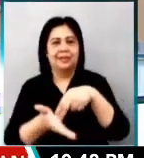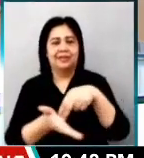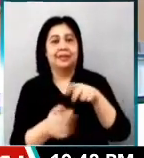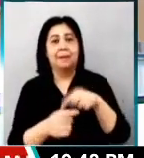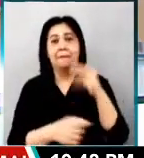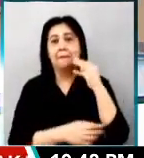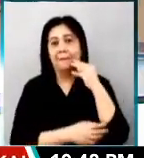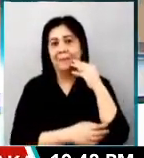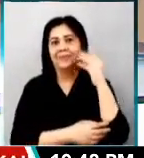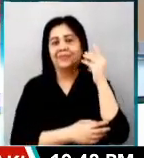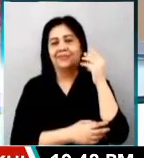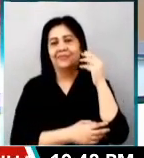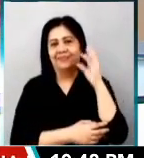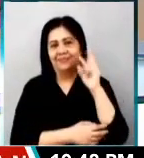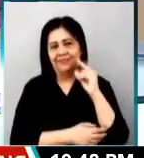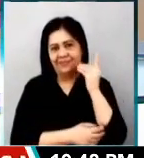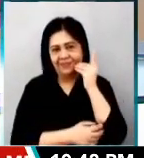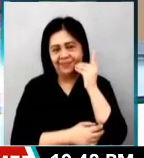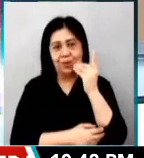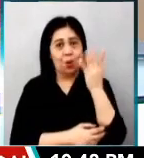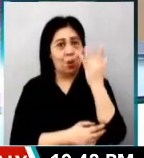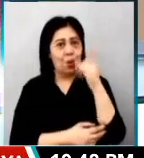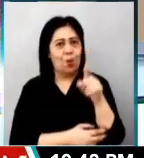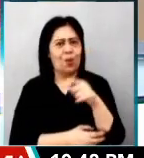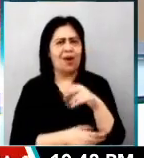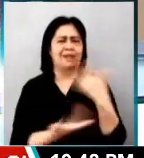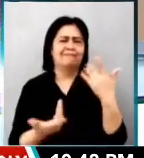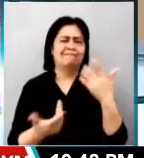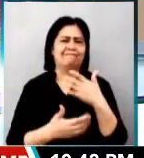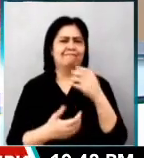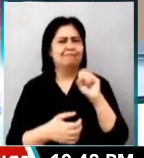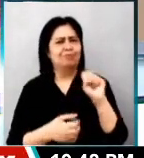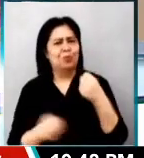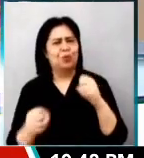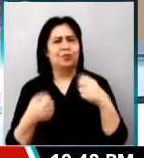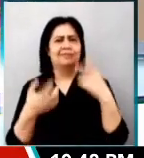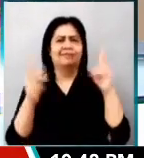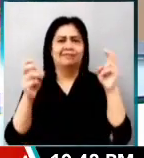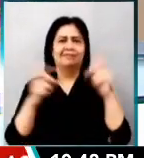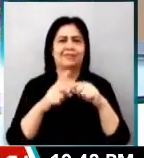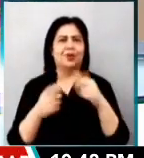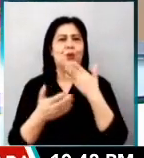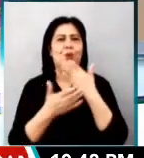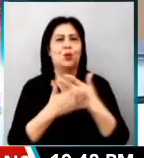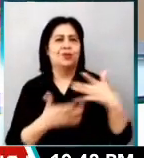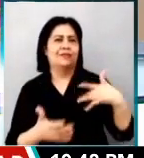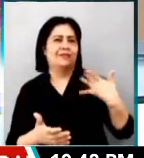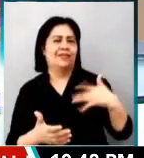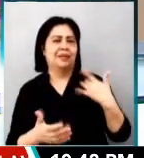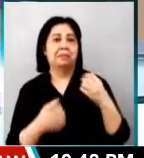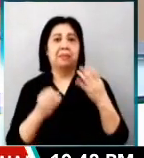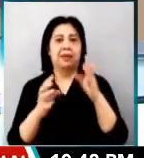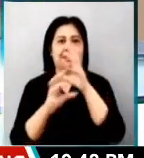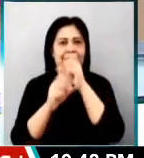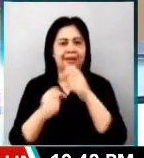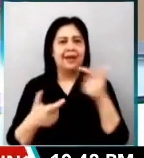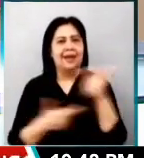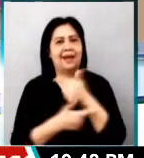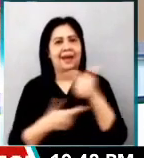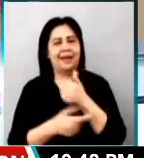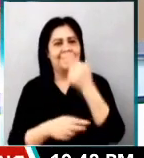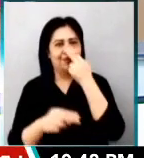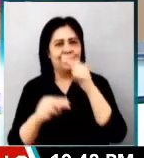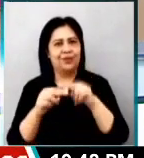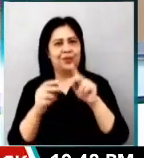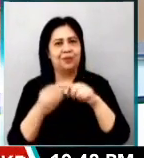Didal dahil sa kanyang sportsmanship at hatid na good vibes. Marami ring naaliw sa biro niya tungkol sa skateboarding